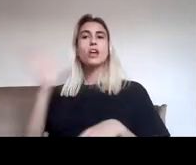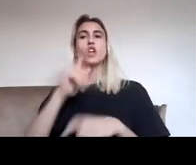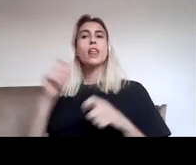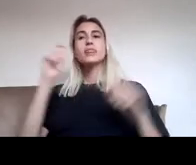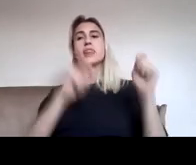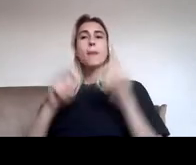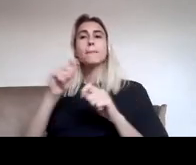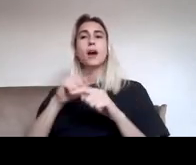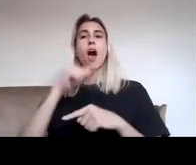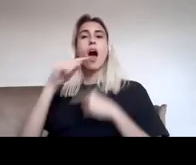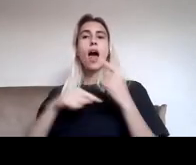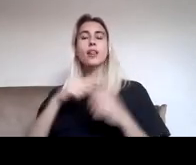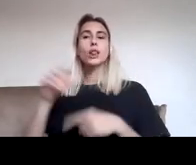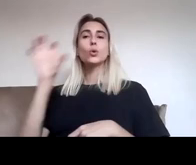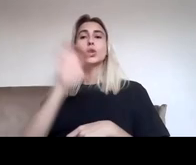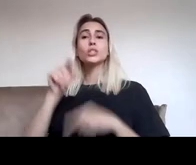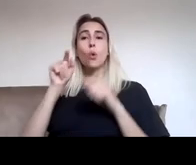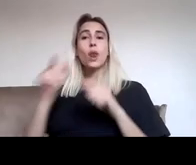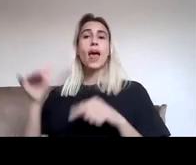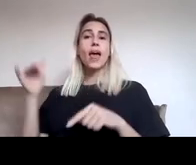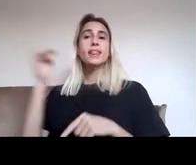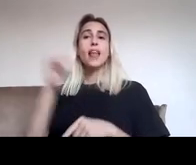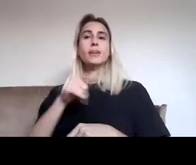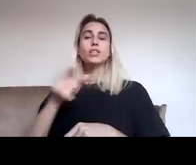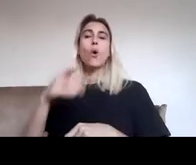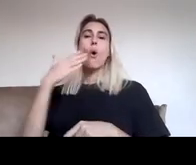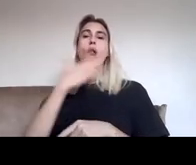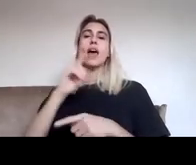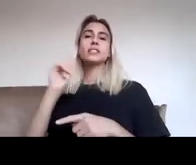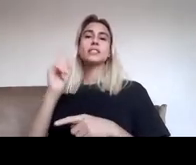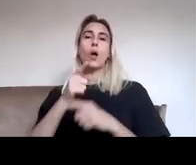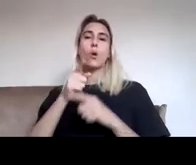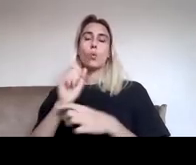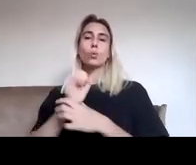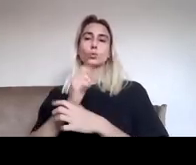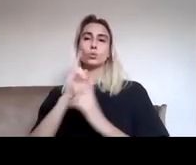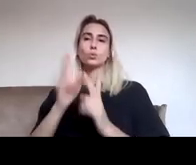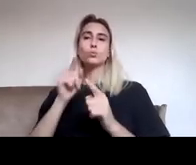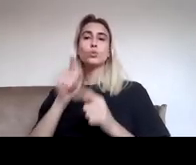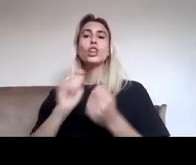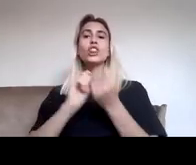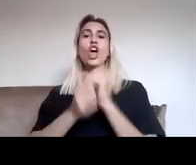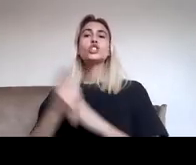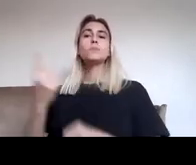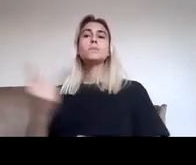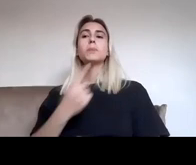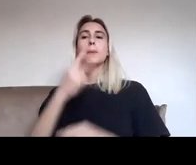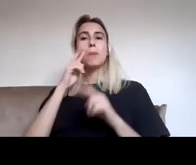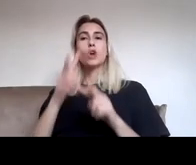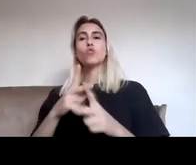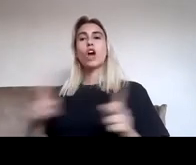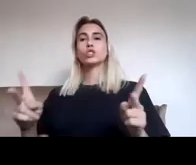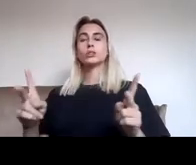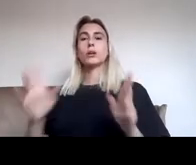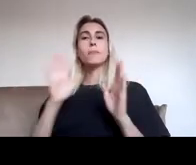arayan turistlerin oraya gelmesini olanak sağlıyorsunuz. Mesela bu da değişik bir bakış açısı. Yani